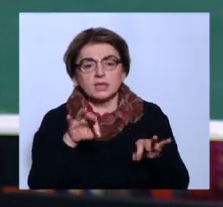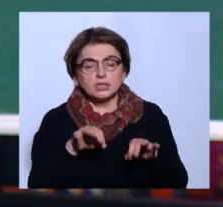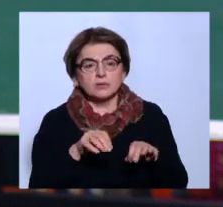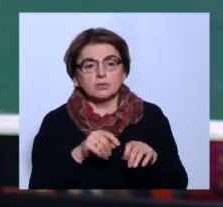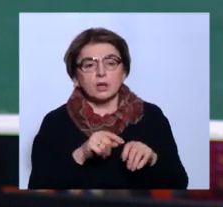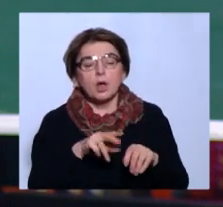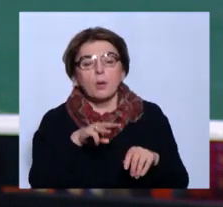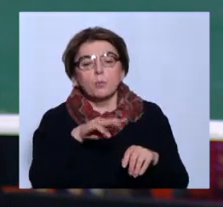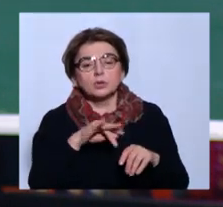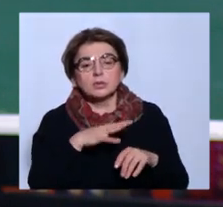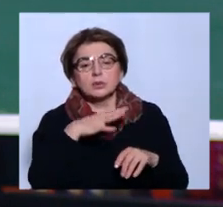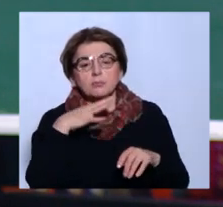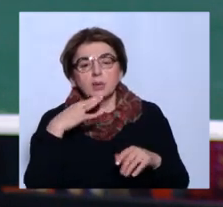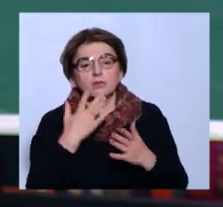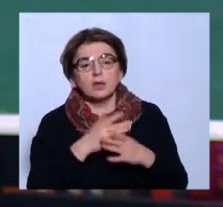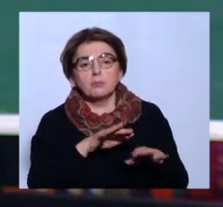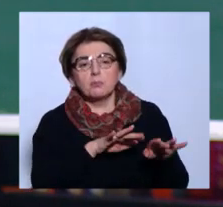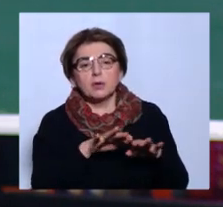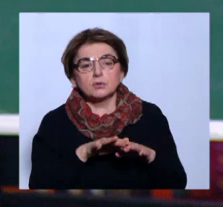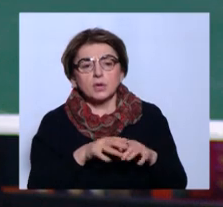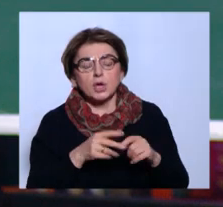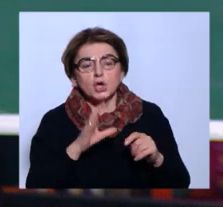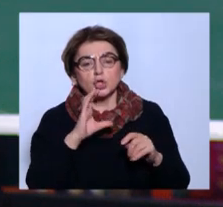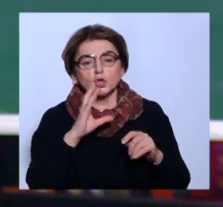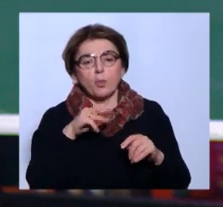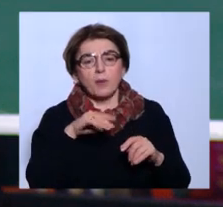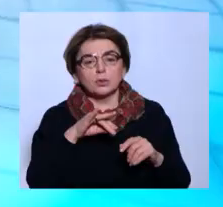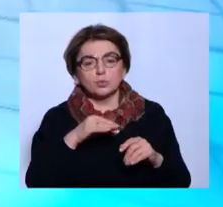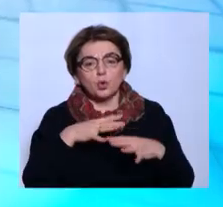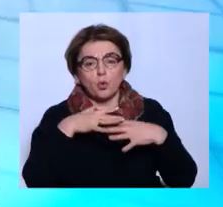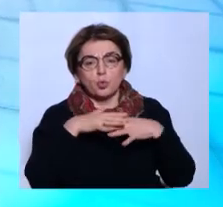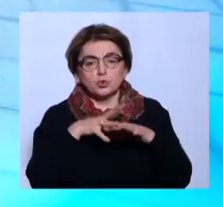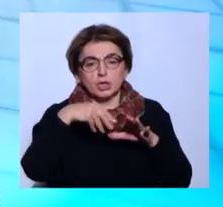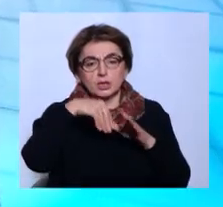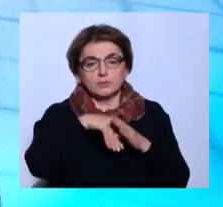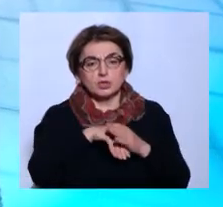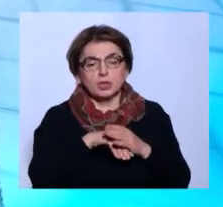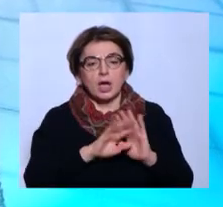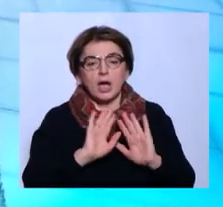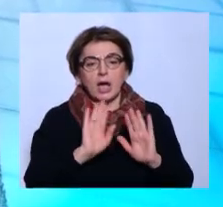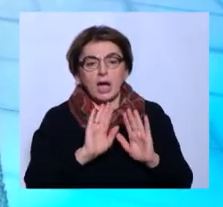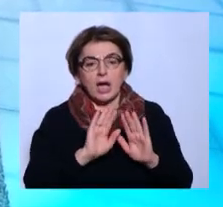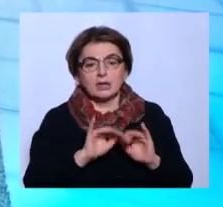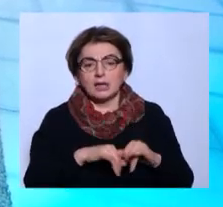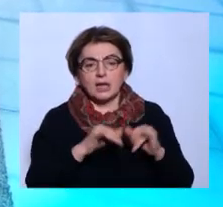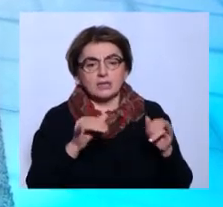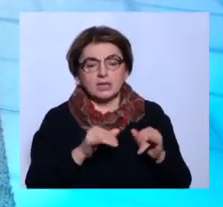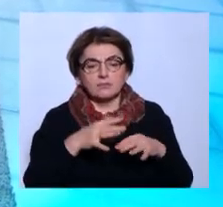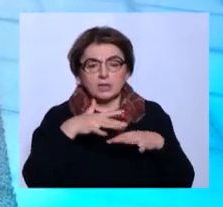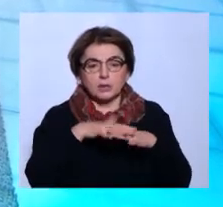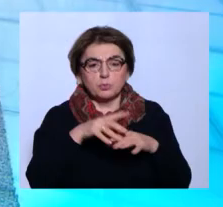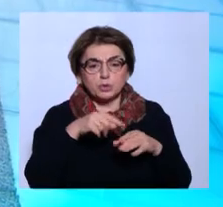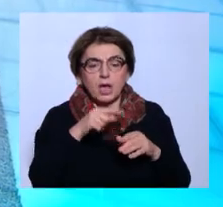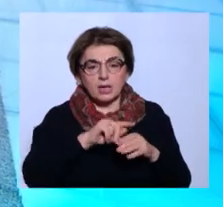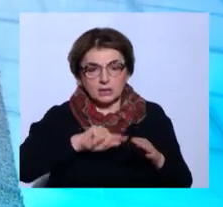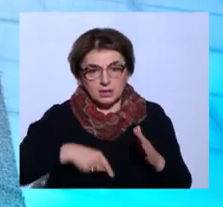მუტაციების უმრავლესობა საბედნიეროდ მიმდინარეობს სომატურ უჯრედებში, ანუ არასასქესო უჯრედებში. აქედან